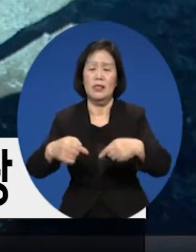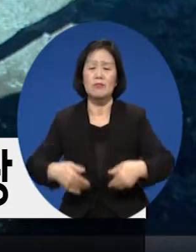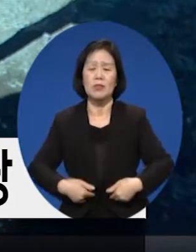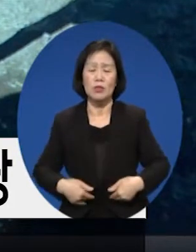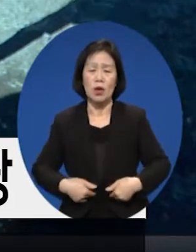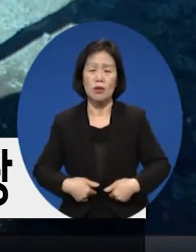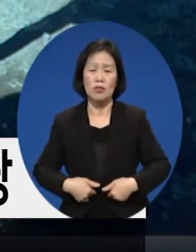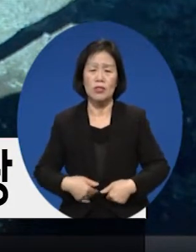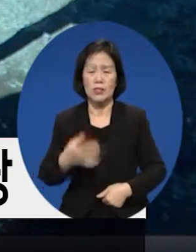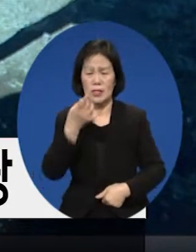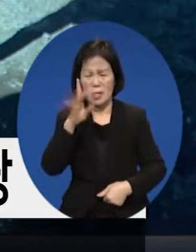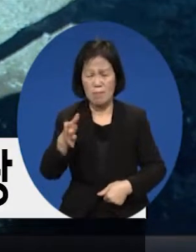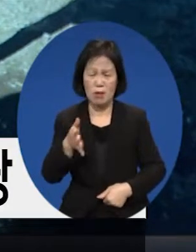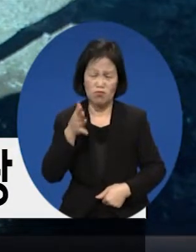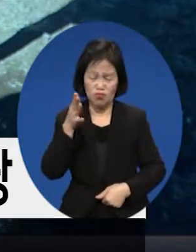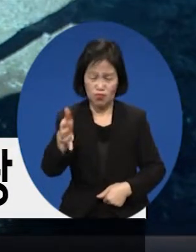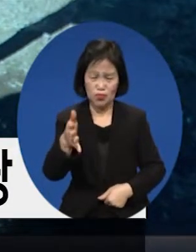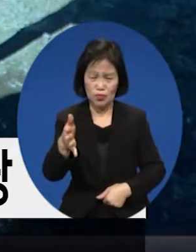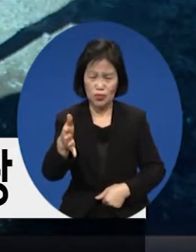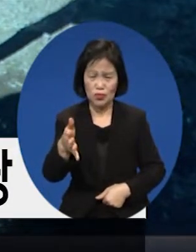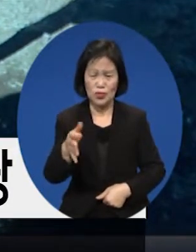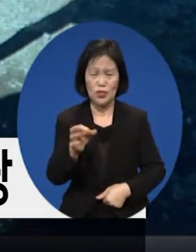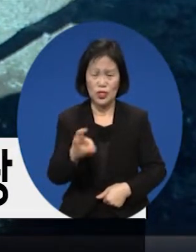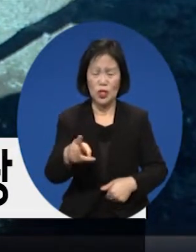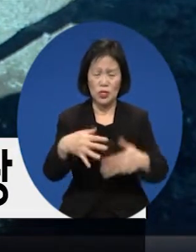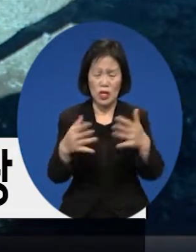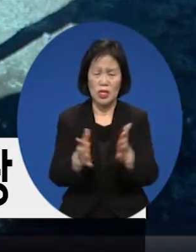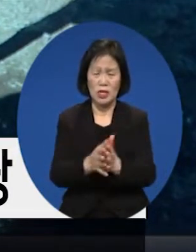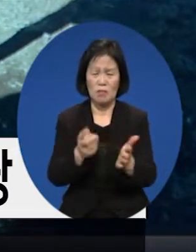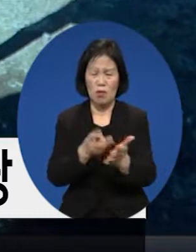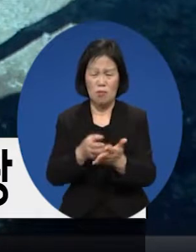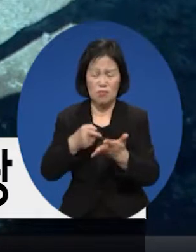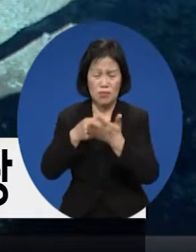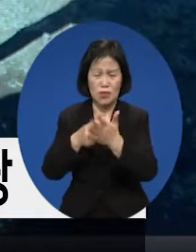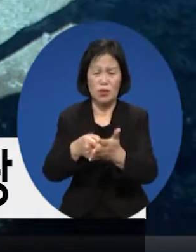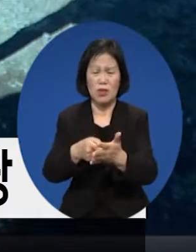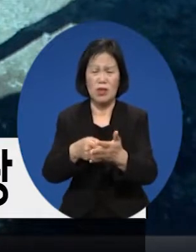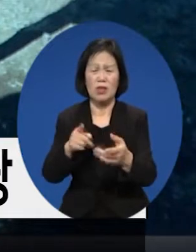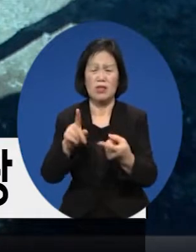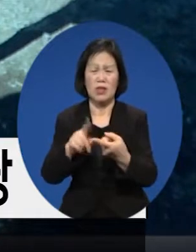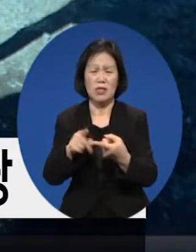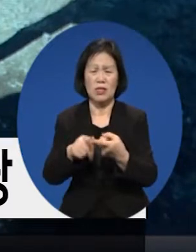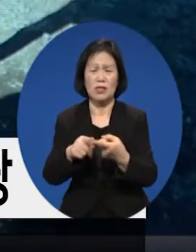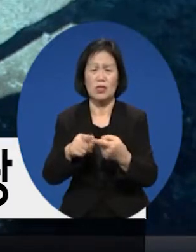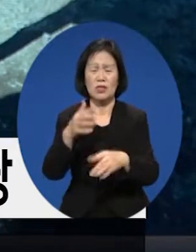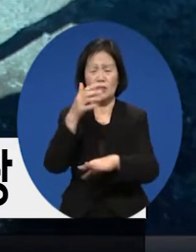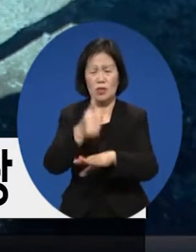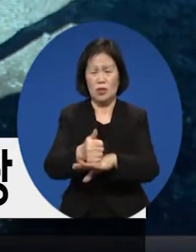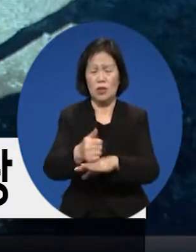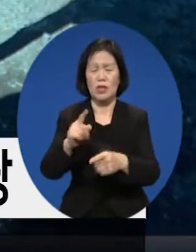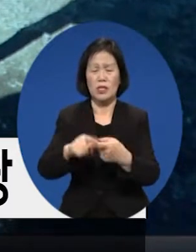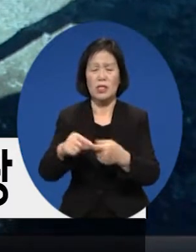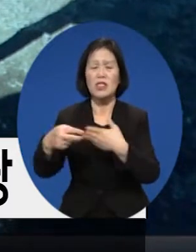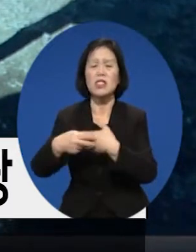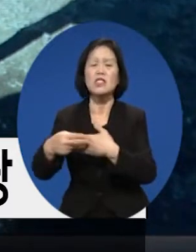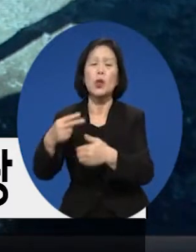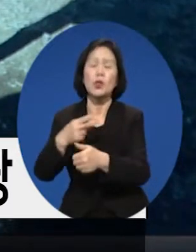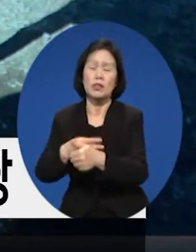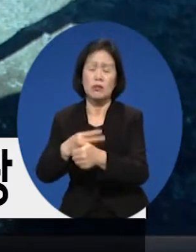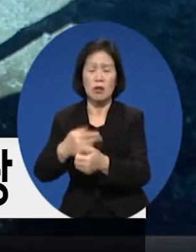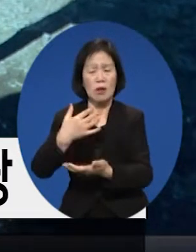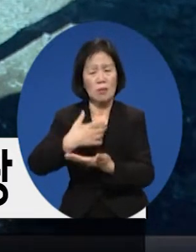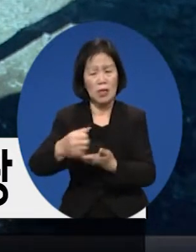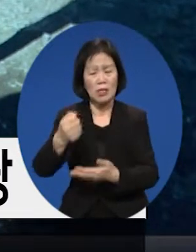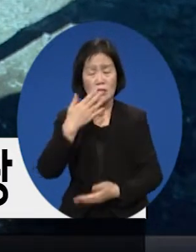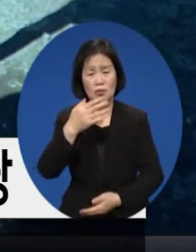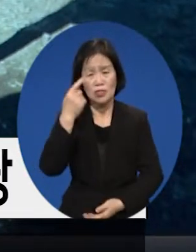것이지 일방통행식으로 해서 지금 여당이 법을 밀어붙이게 하는 것에 대해서는 그 결과에 대해서 의료계들이 과연 받아들일 수